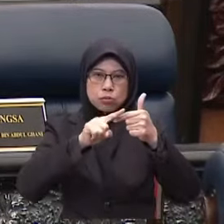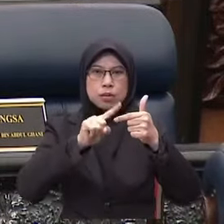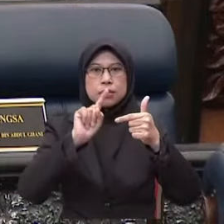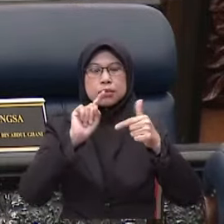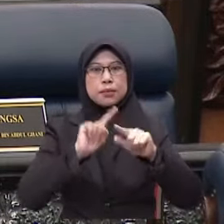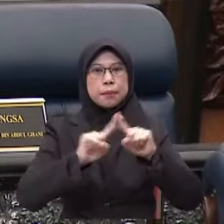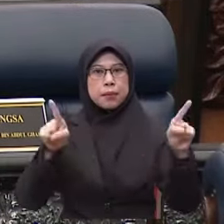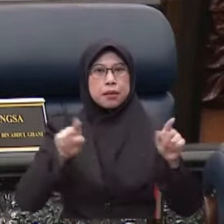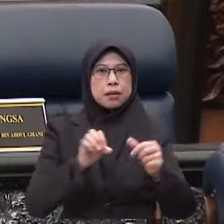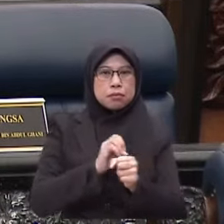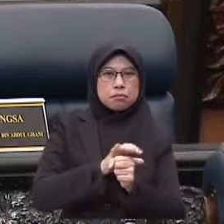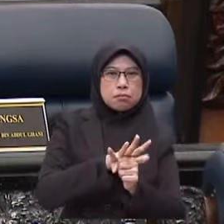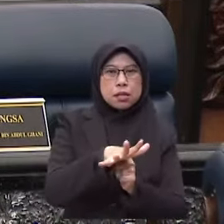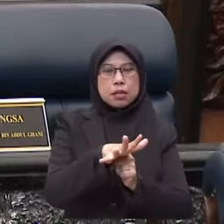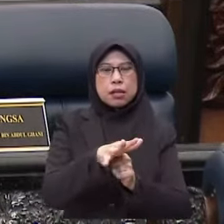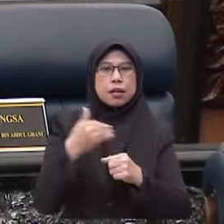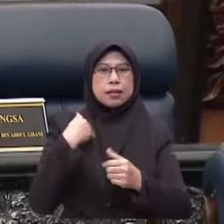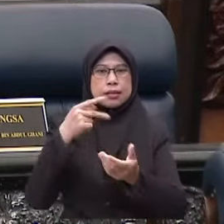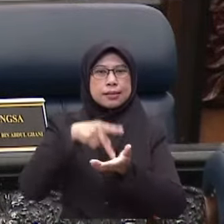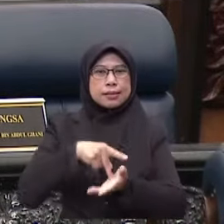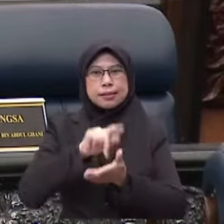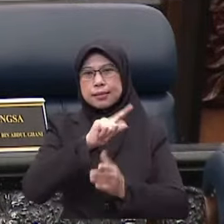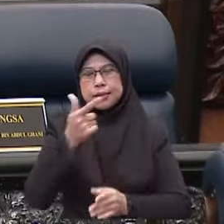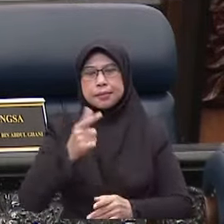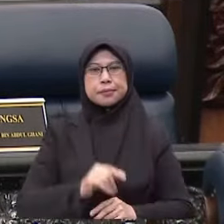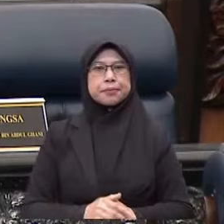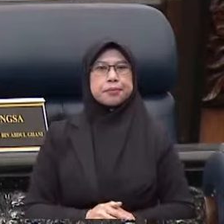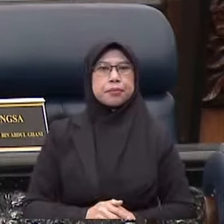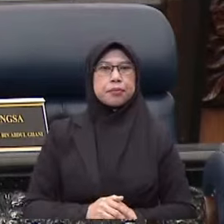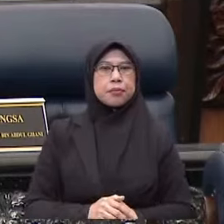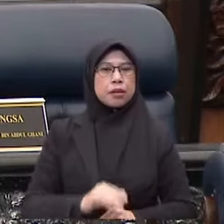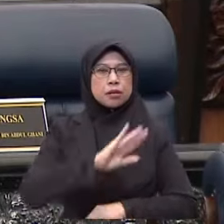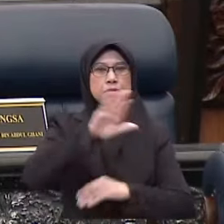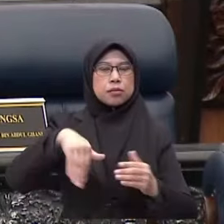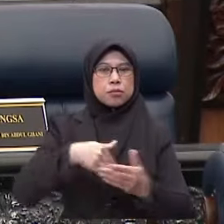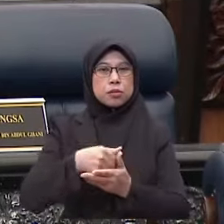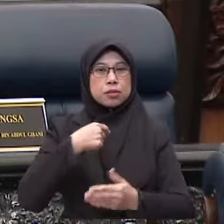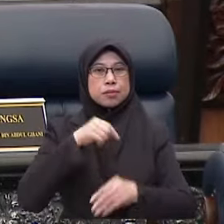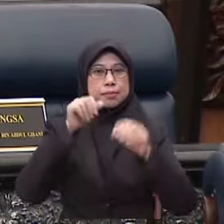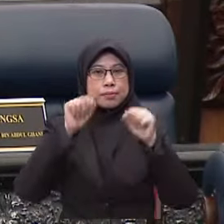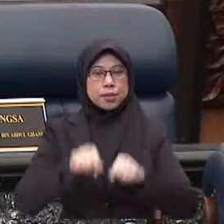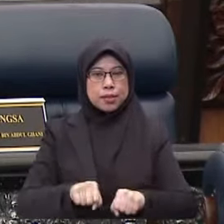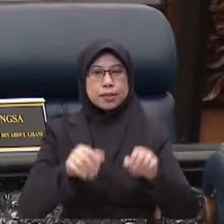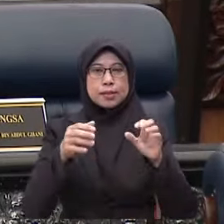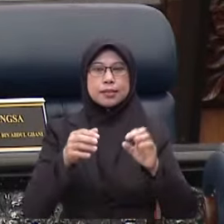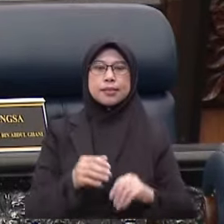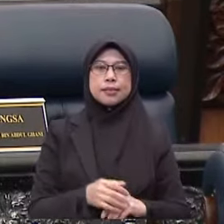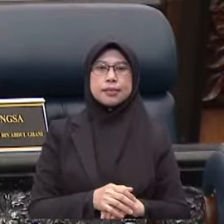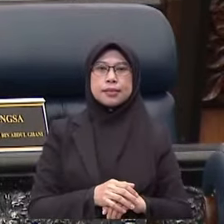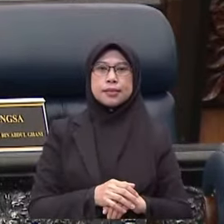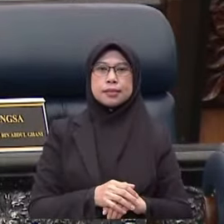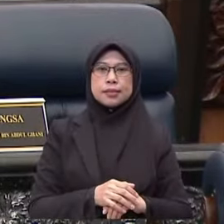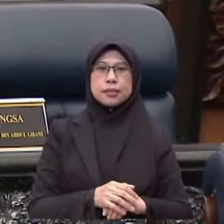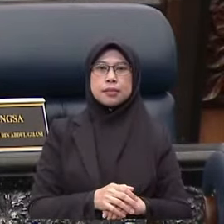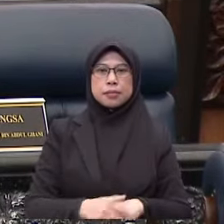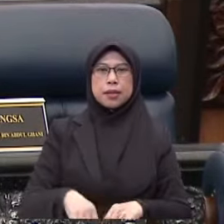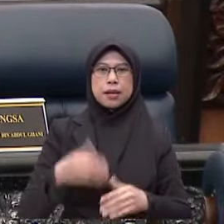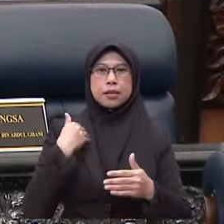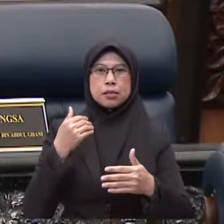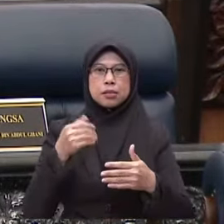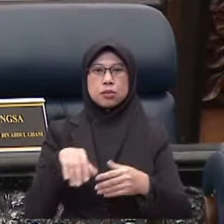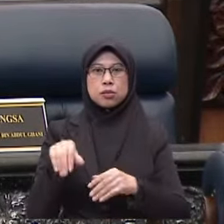terkesan daripada beberapa faktor secara keseluruhannya saya boleh rangkumkan lebih kurang